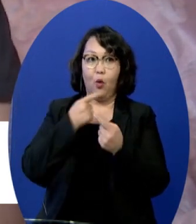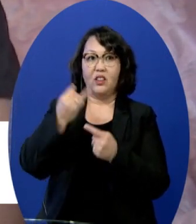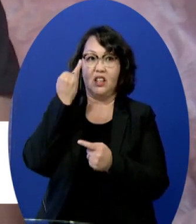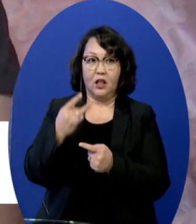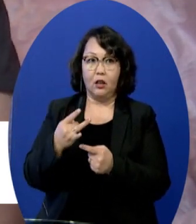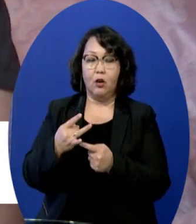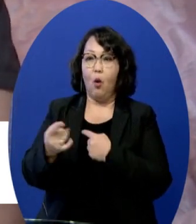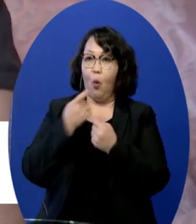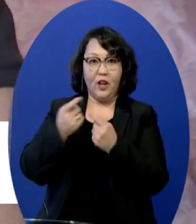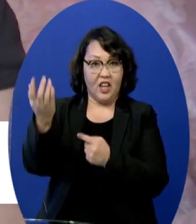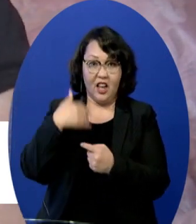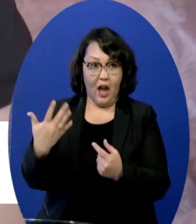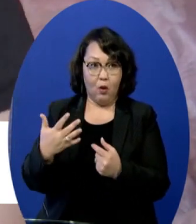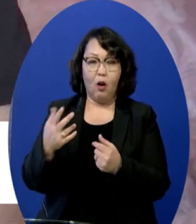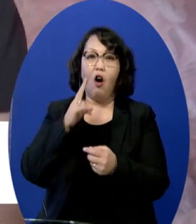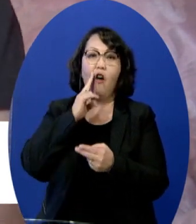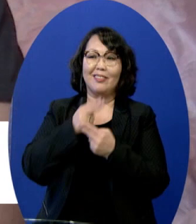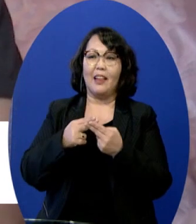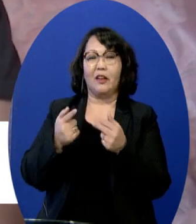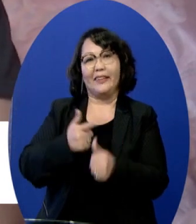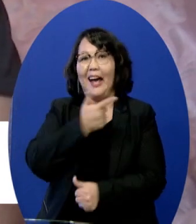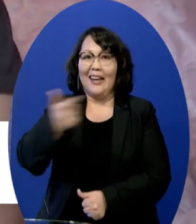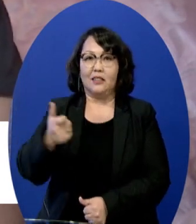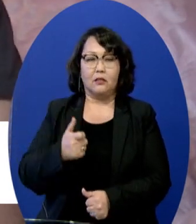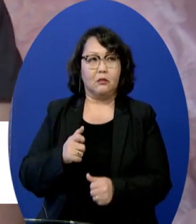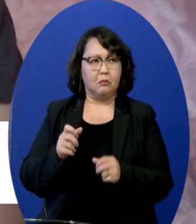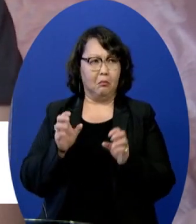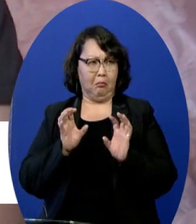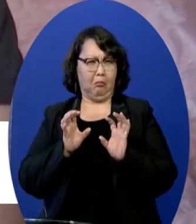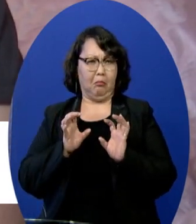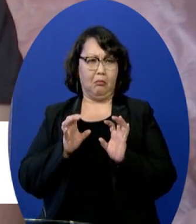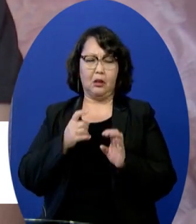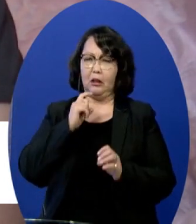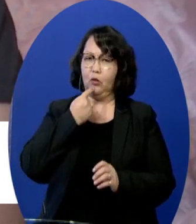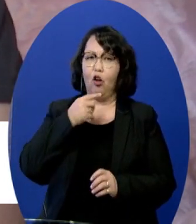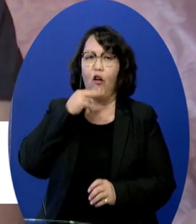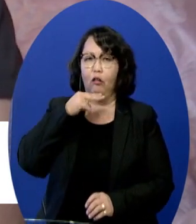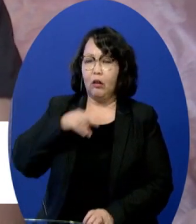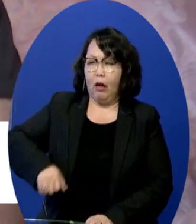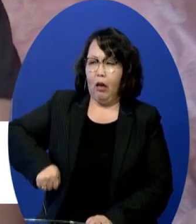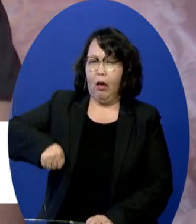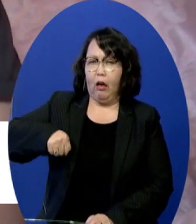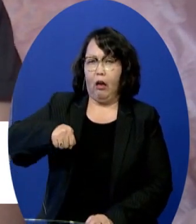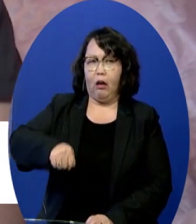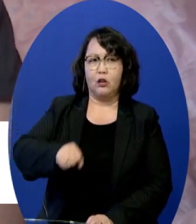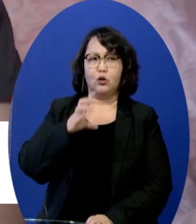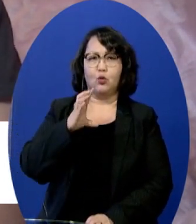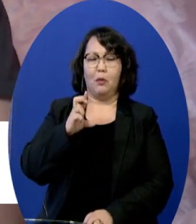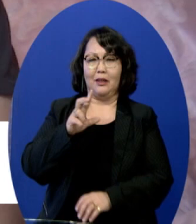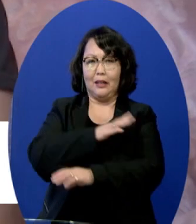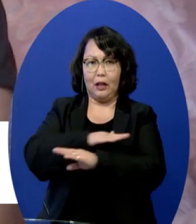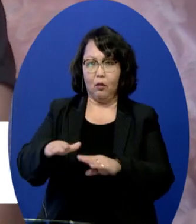масна. Одоо тэгэж хэлдэй штэ тий. Тэгэл бид нар ч одоо энийг гуртал дагуулаад энэ охины гуртал дагуулаад бид талбай гуртлын дэс унааны